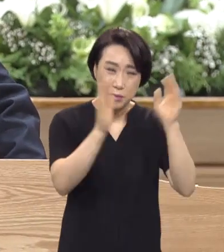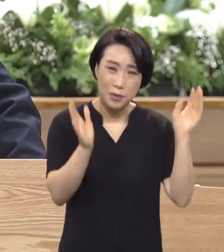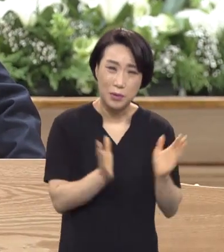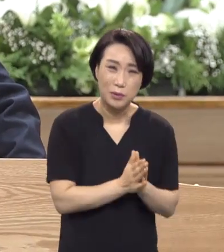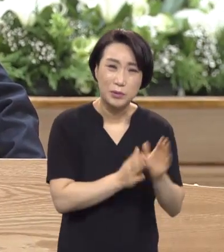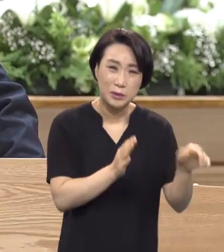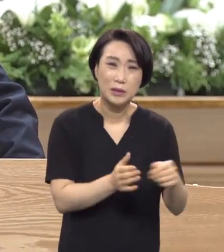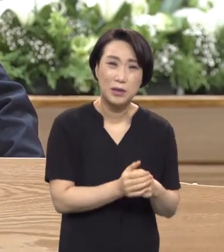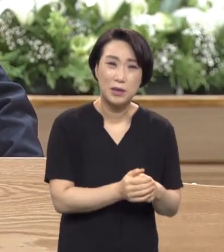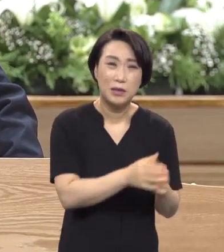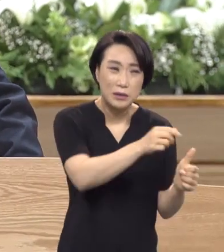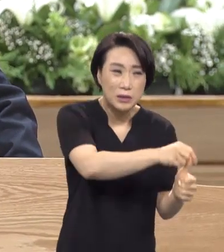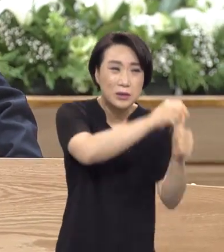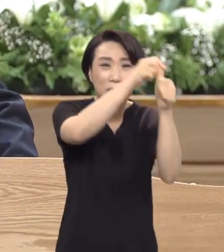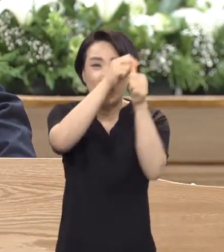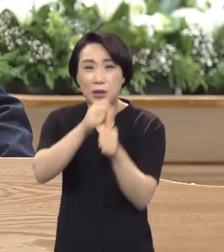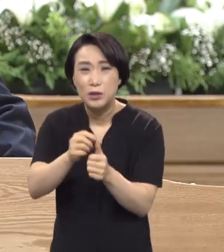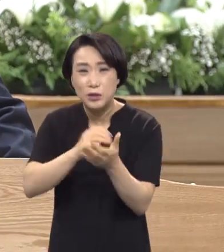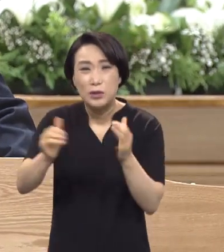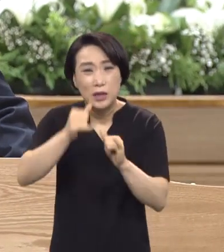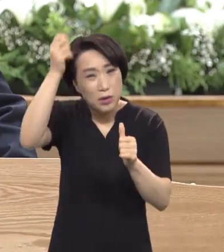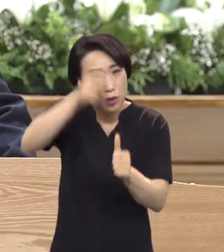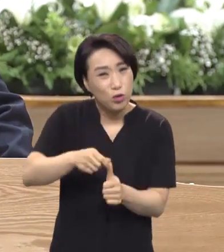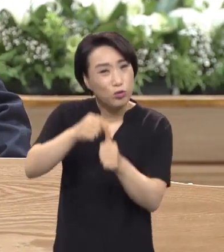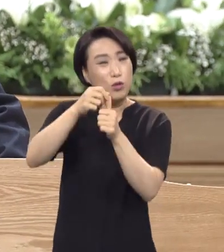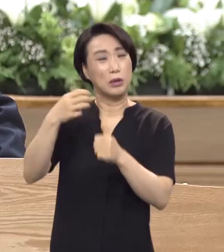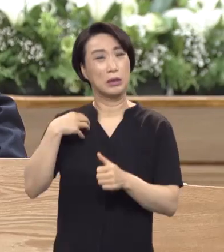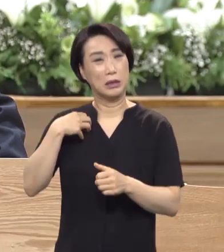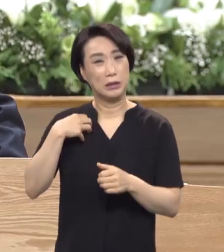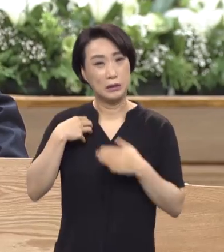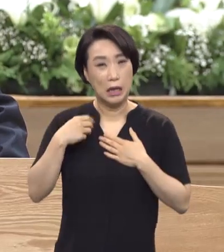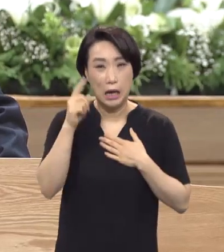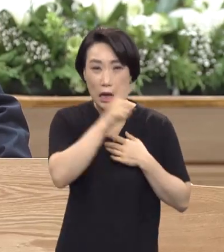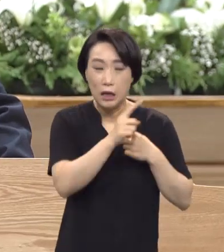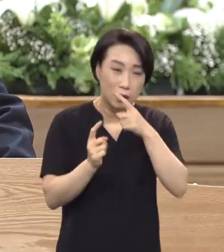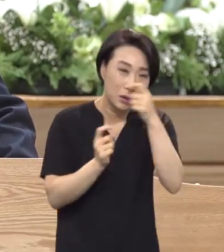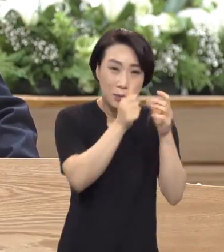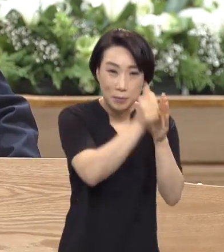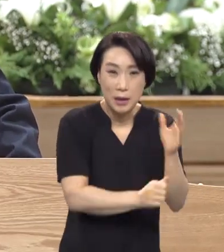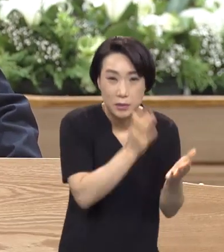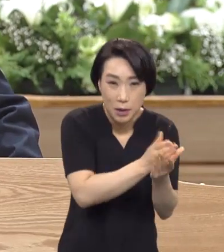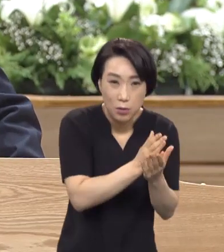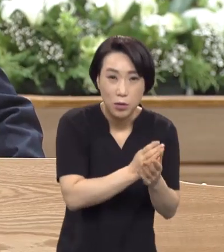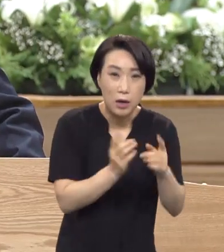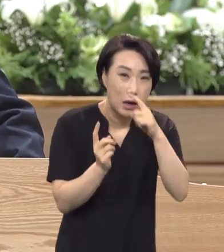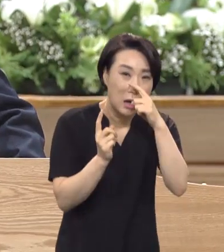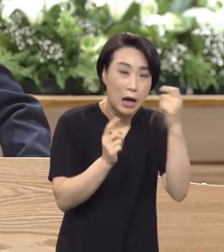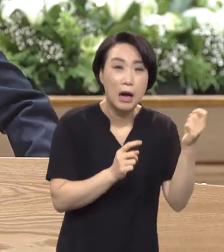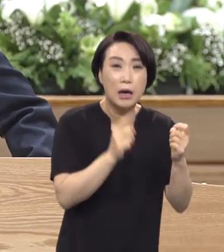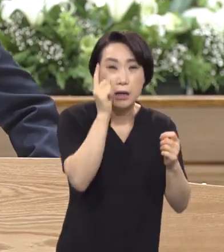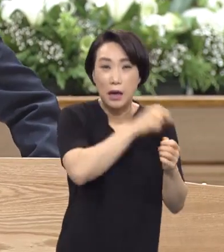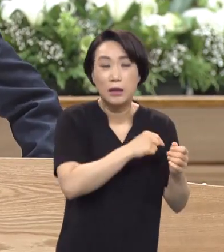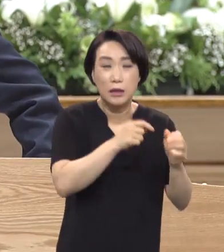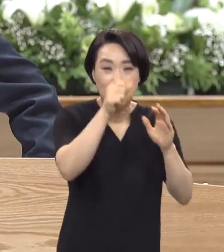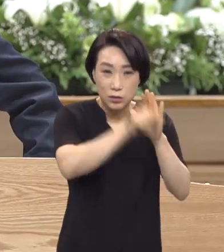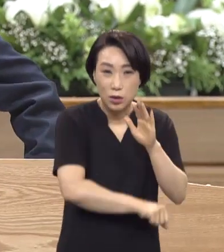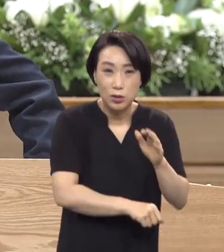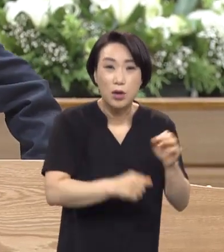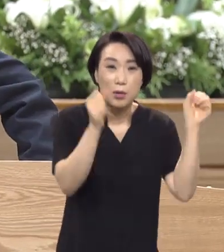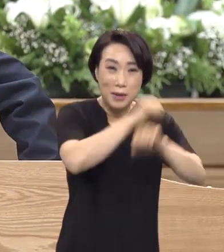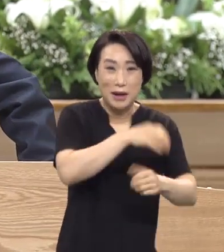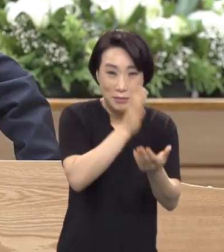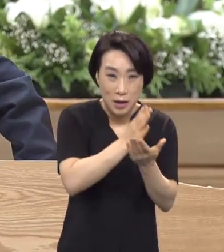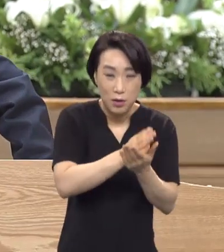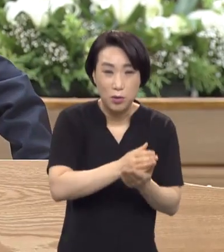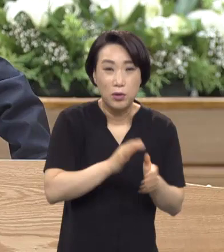정말로 건져, 악에서 건져낸 영혼을 살릴지언정 내가 악에 빠지지 않게, 악에게 쳐서 무너지지 않게 하옵소서. 죄를